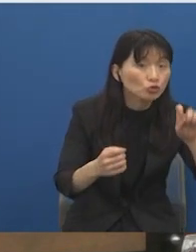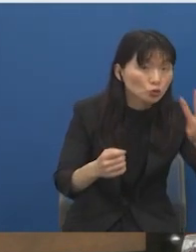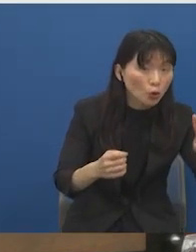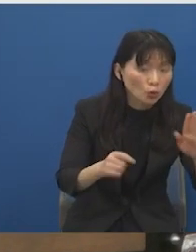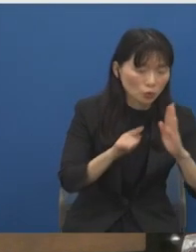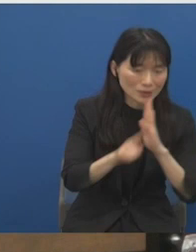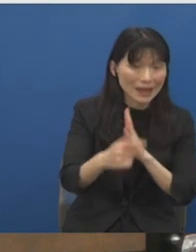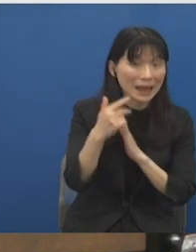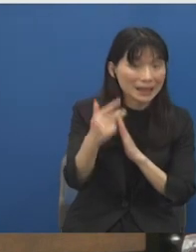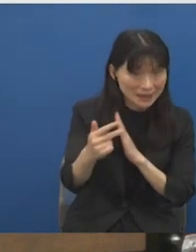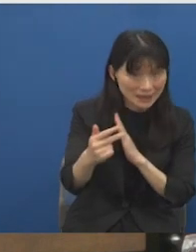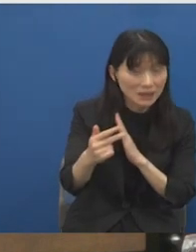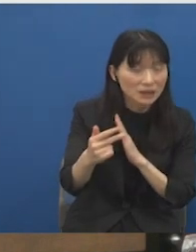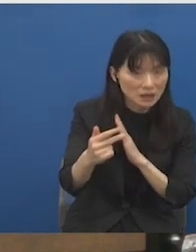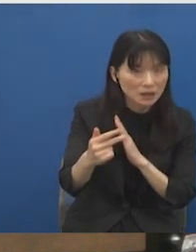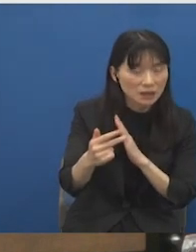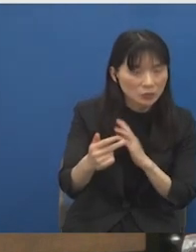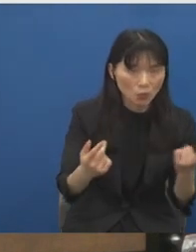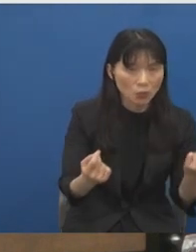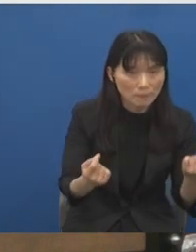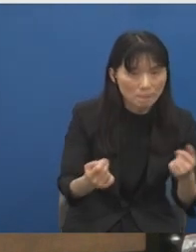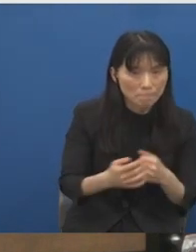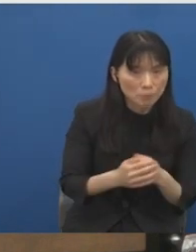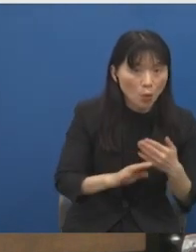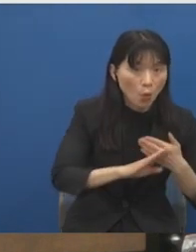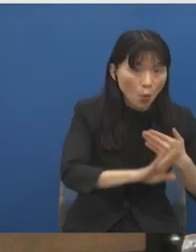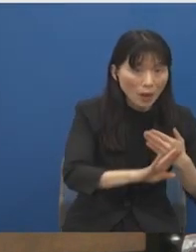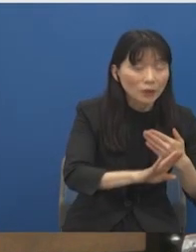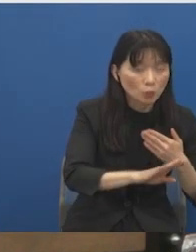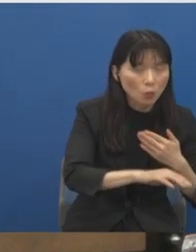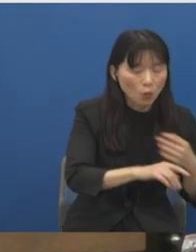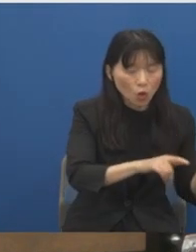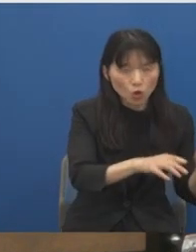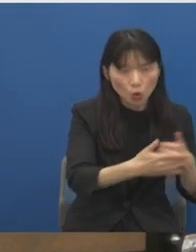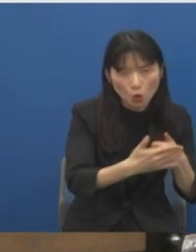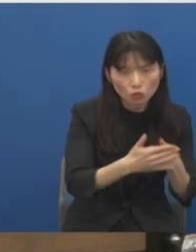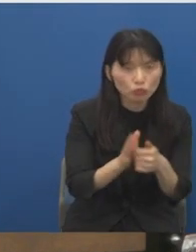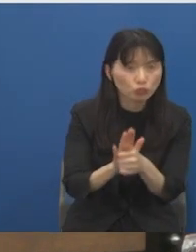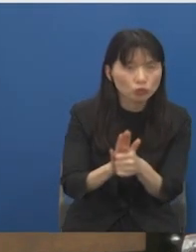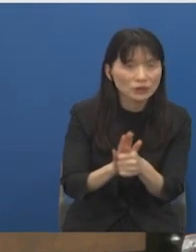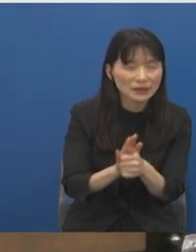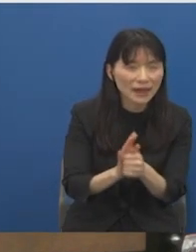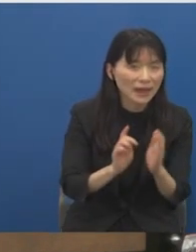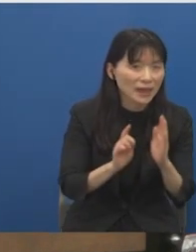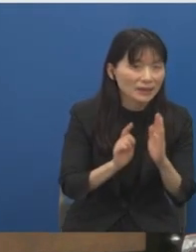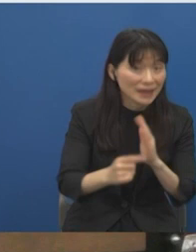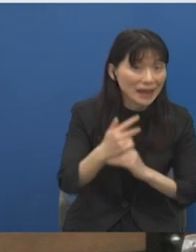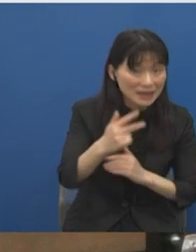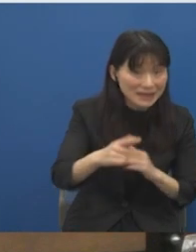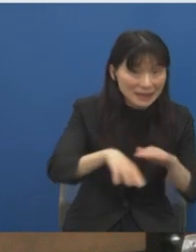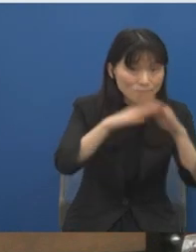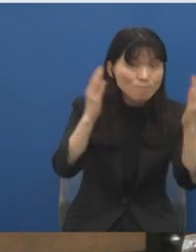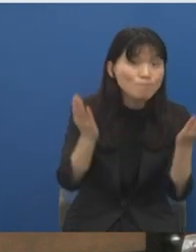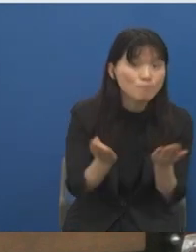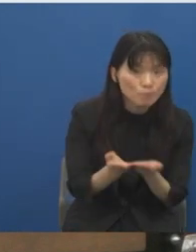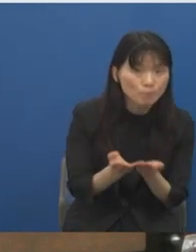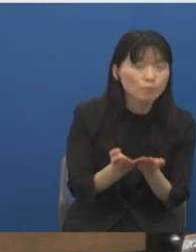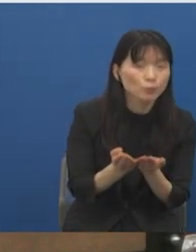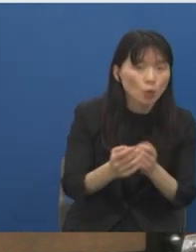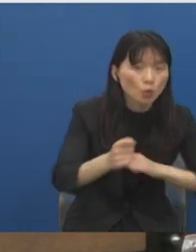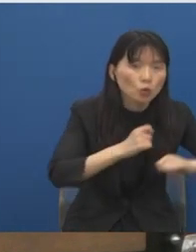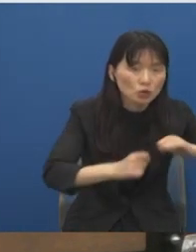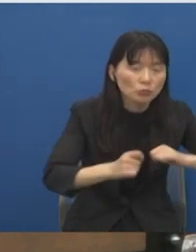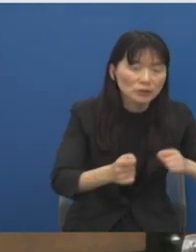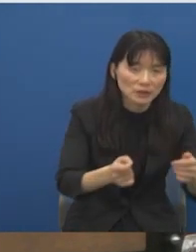定都市で連携することはもちろん、その他の6市とも協力し、政令指定都市全体の取り組みとす